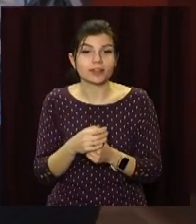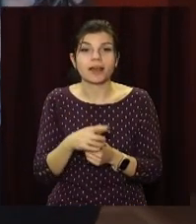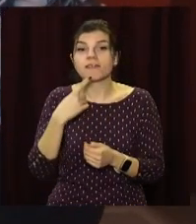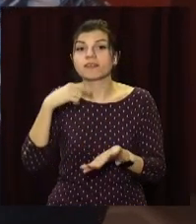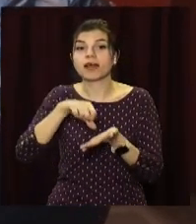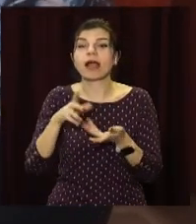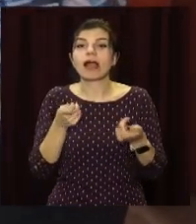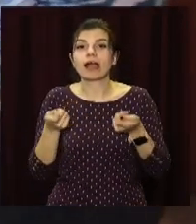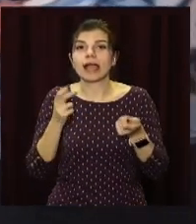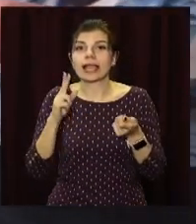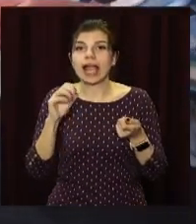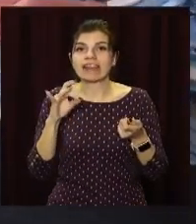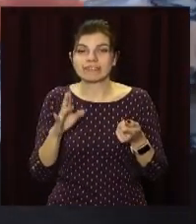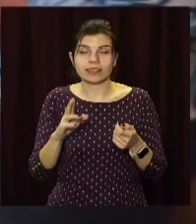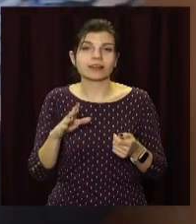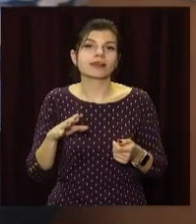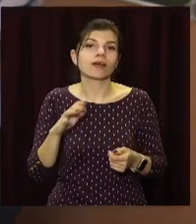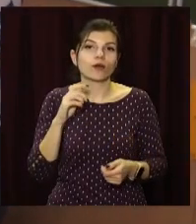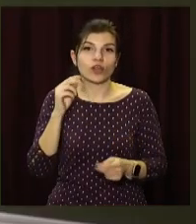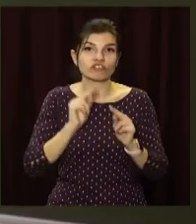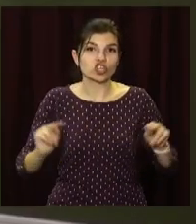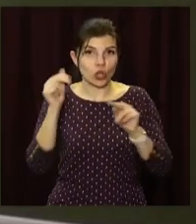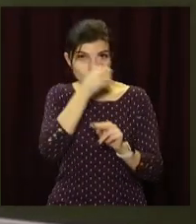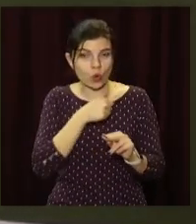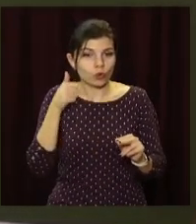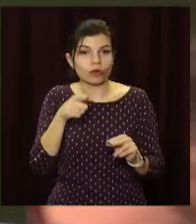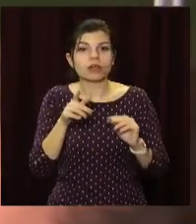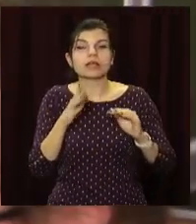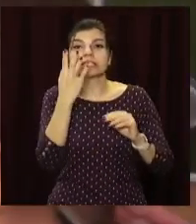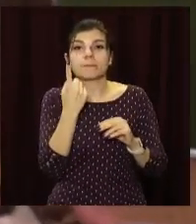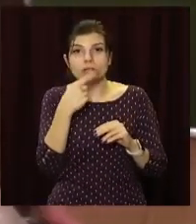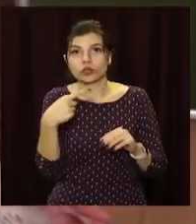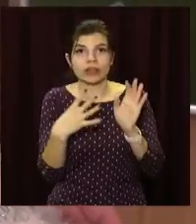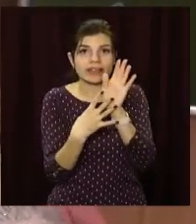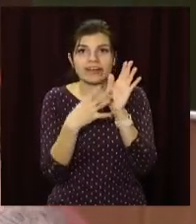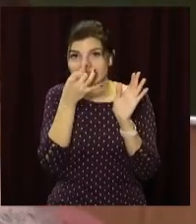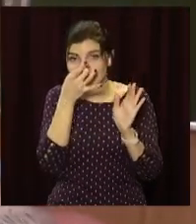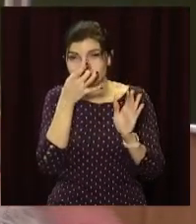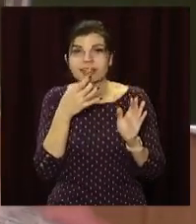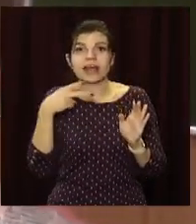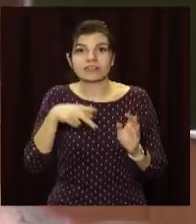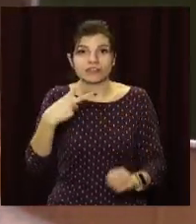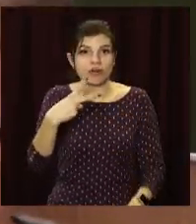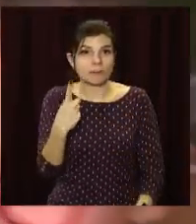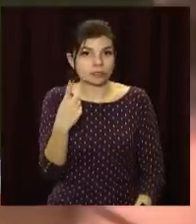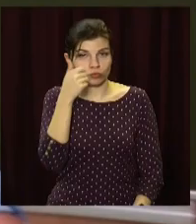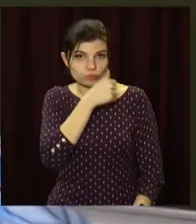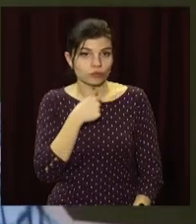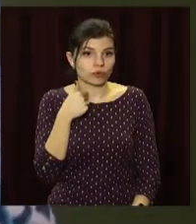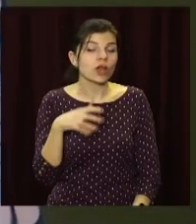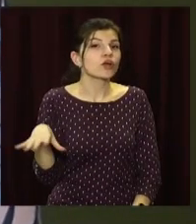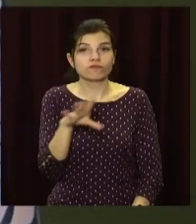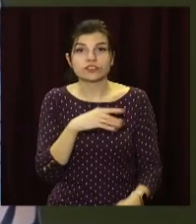номінаціях «Керівник закладу освіти» конкурсу «Вчитель року» пройдуть з 1 до 9 квітня 2021 року.